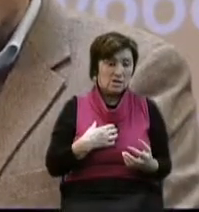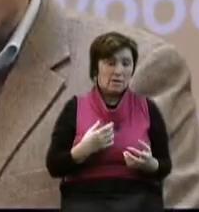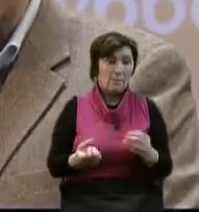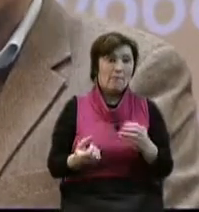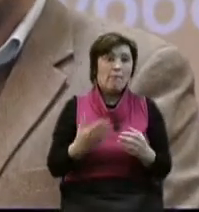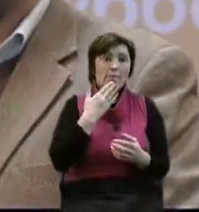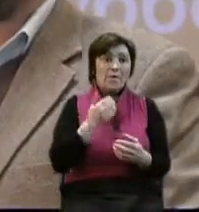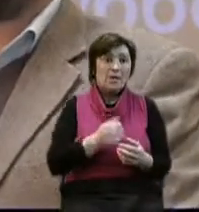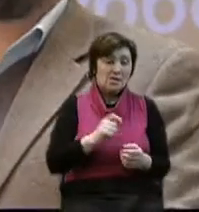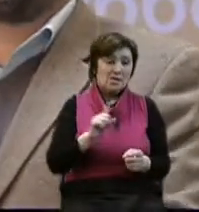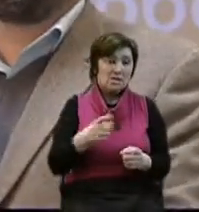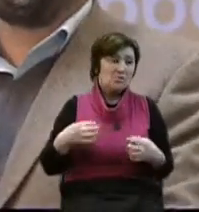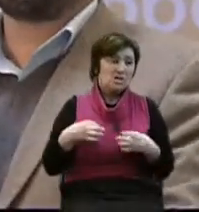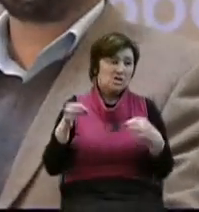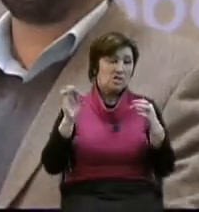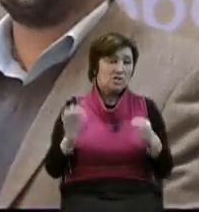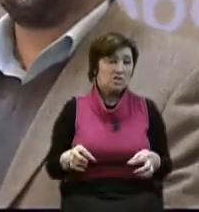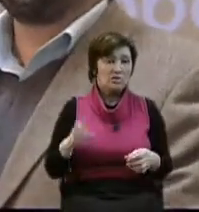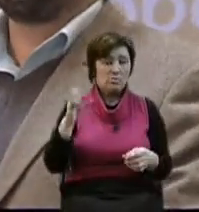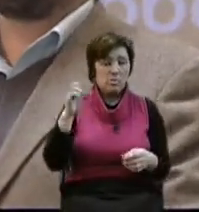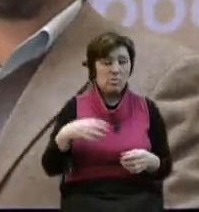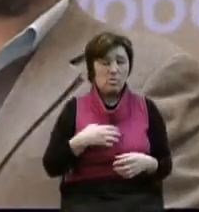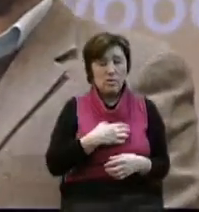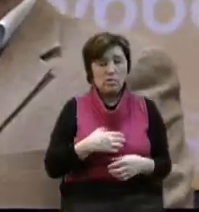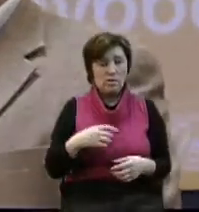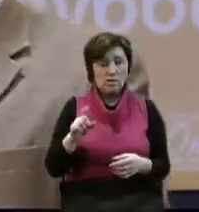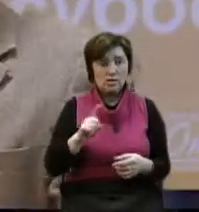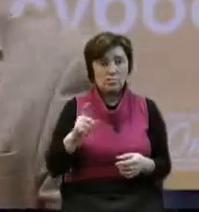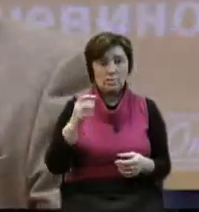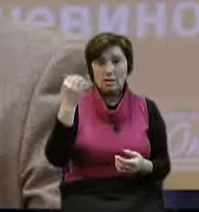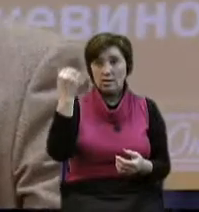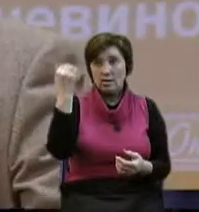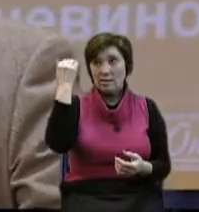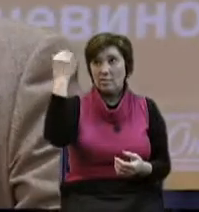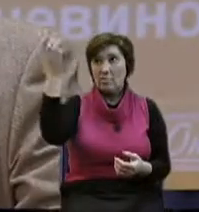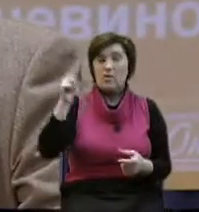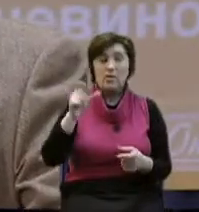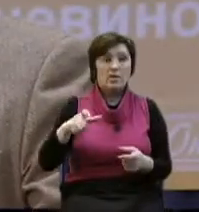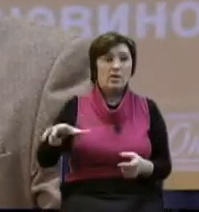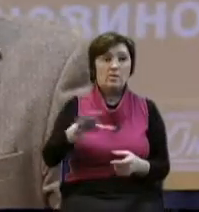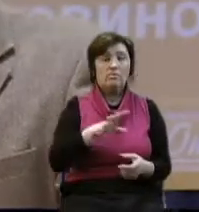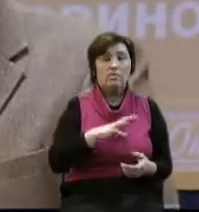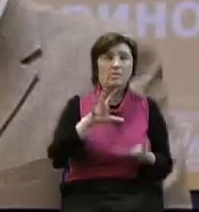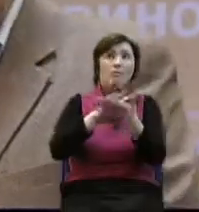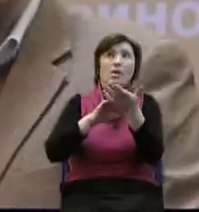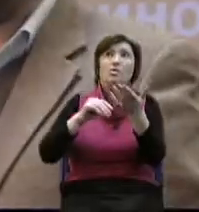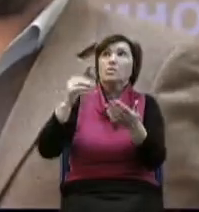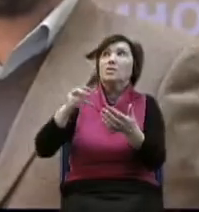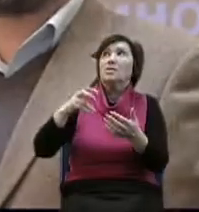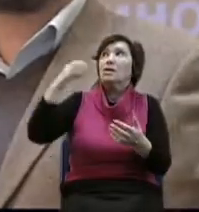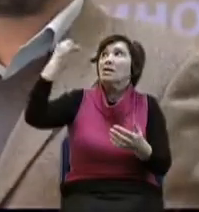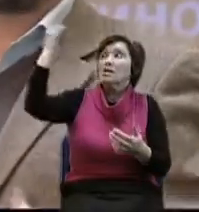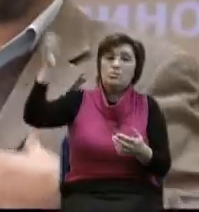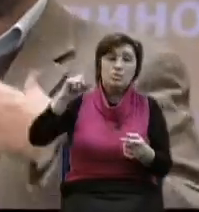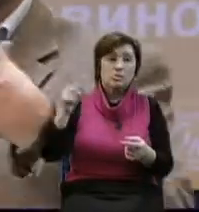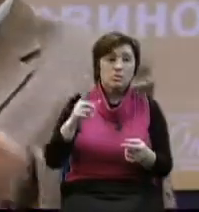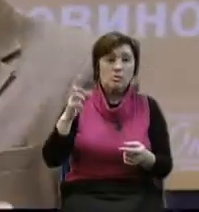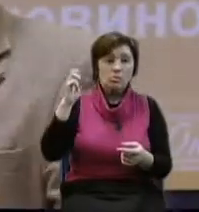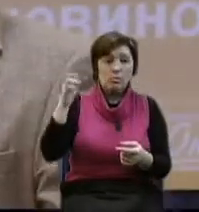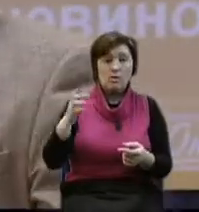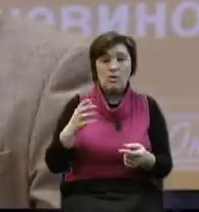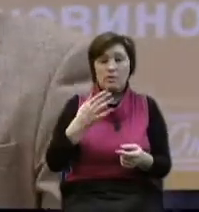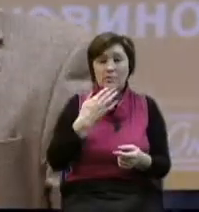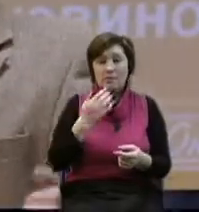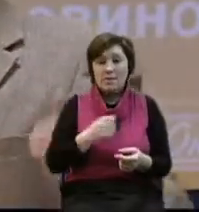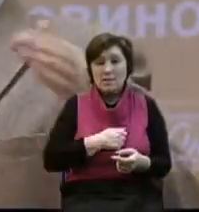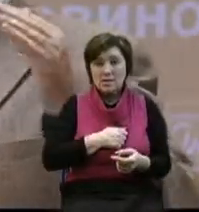жертвы. Что Богу важно, чтобы Его народ был похож на Его, потому что Бог милосердный, Бог проявляет милость,